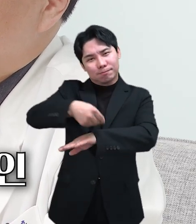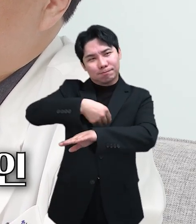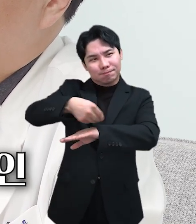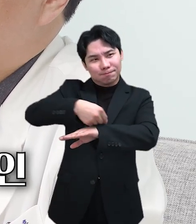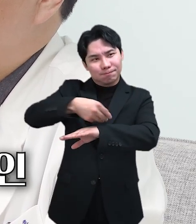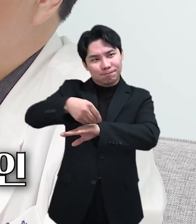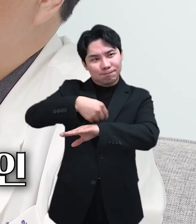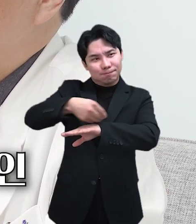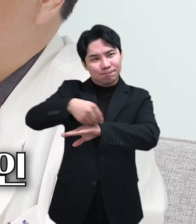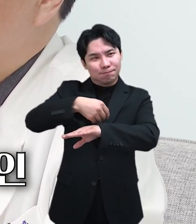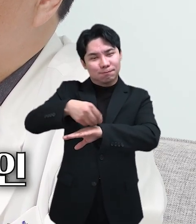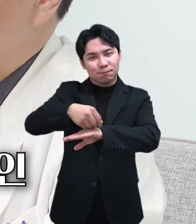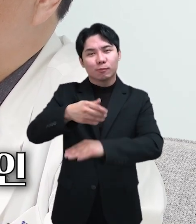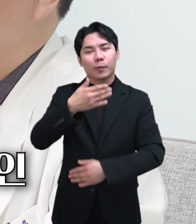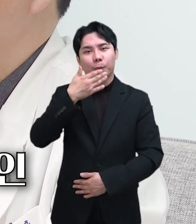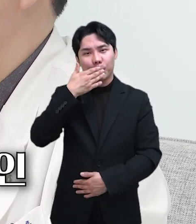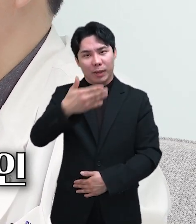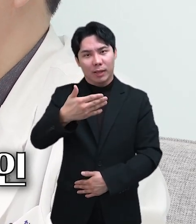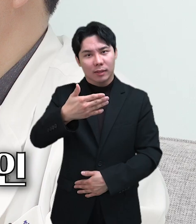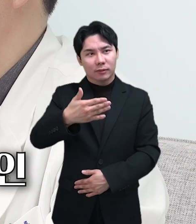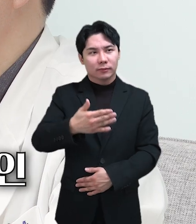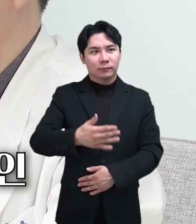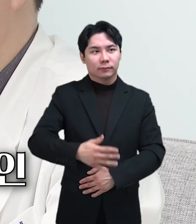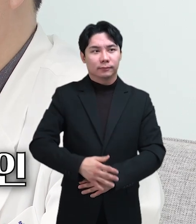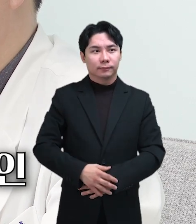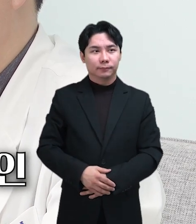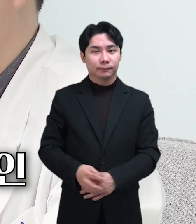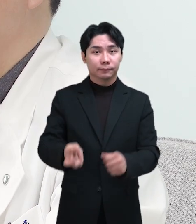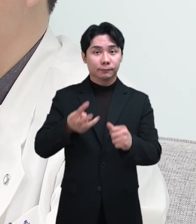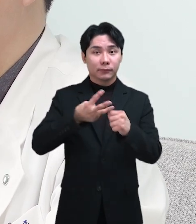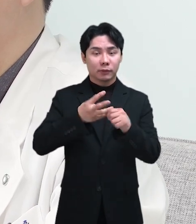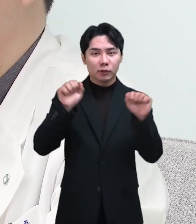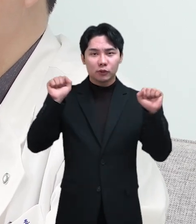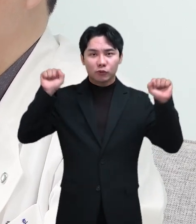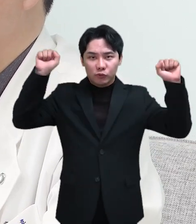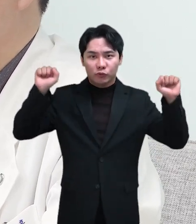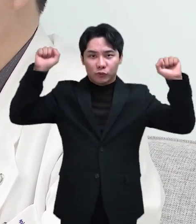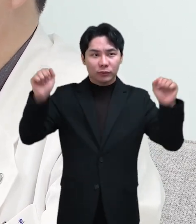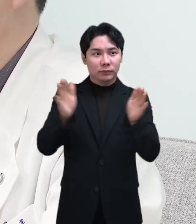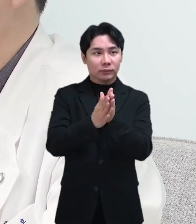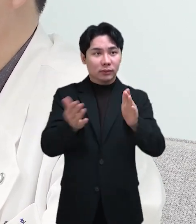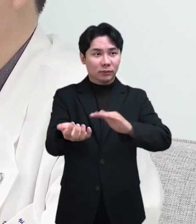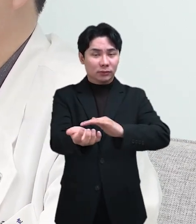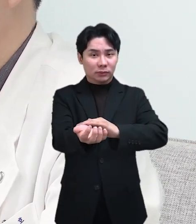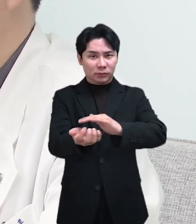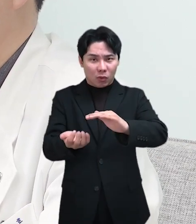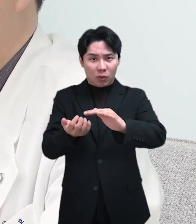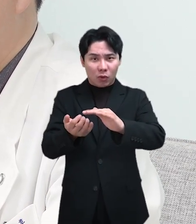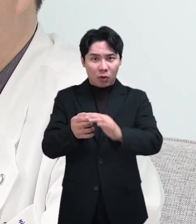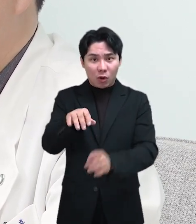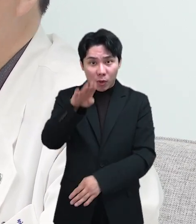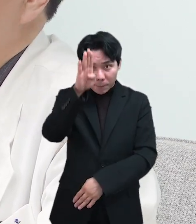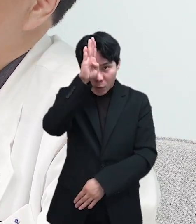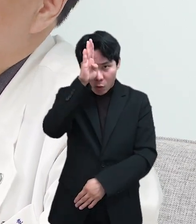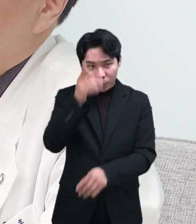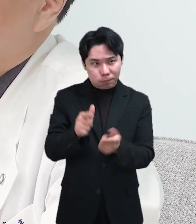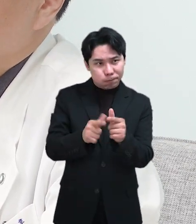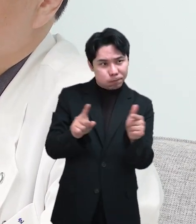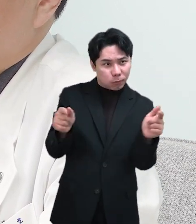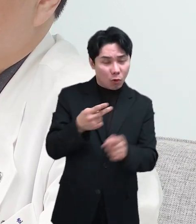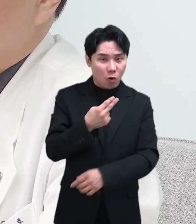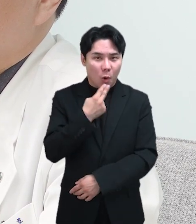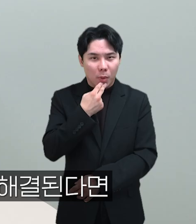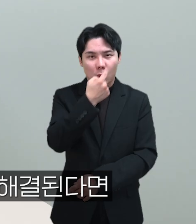잘 조절되고 문제가 없는 상태에서 운동을 하는 것이 중요합니다. 셋째로, 다른 건강 문제가 잘 조절된다 하면 예를